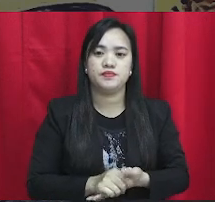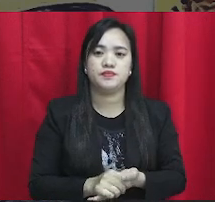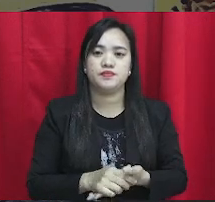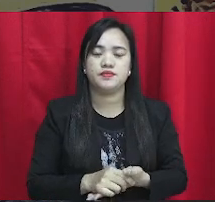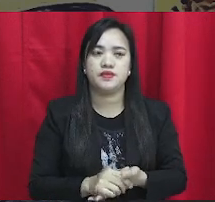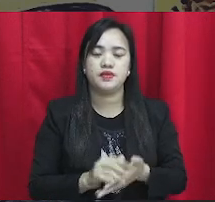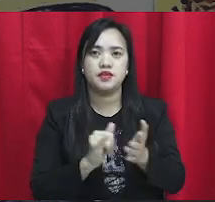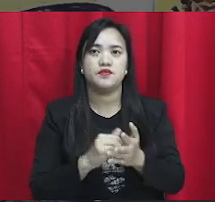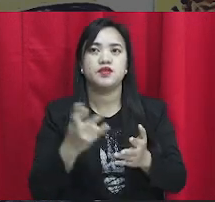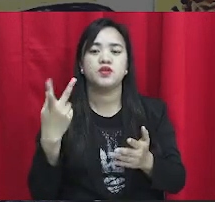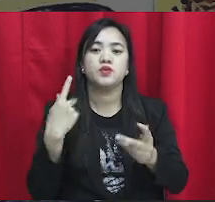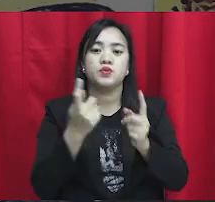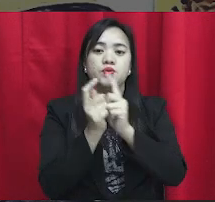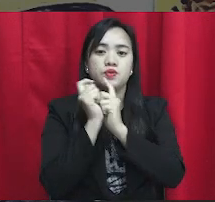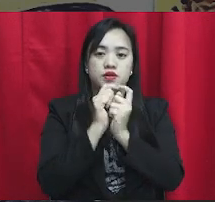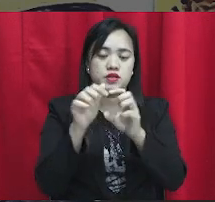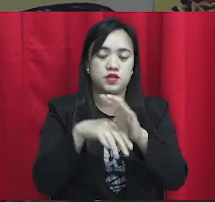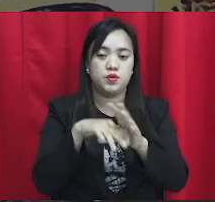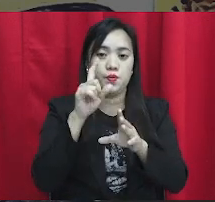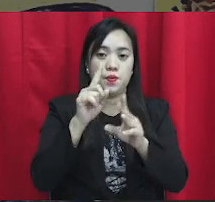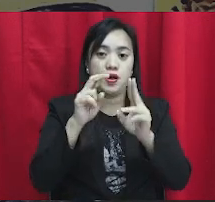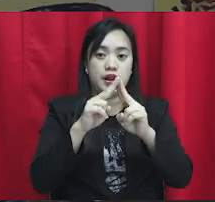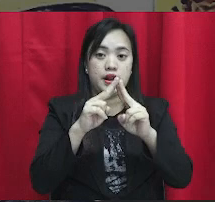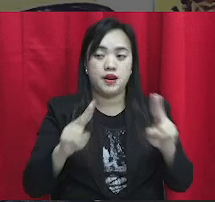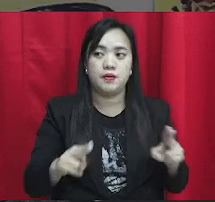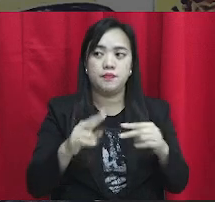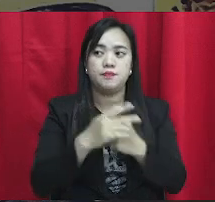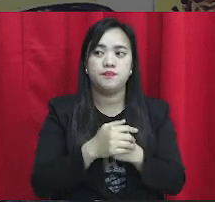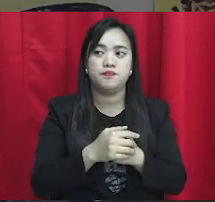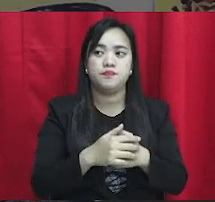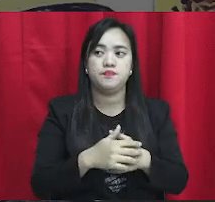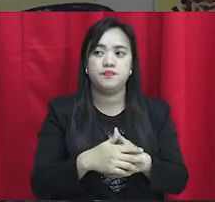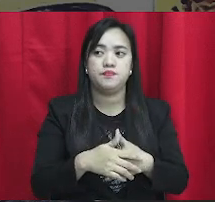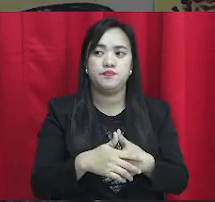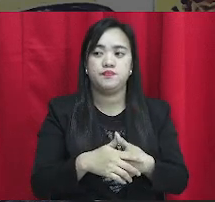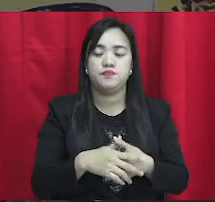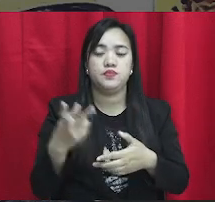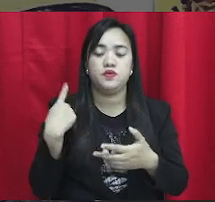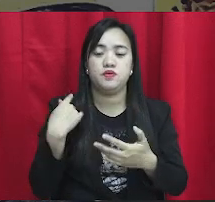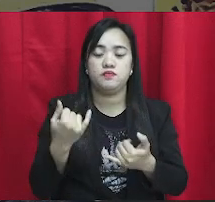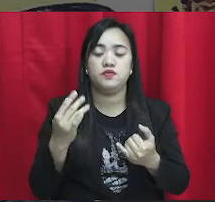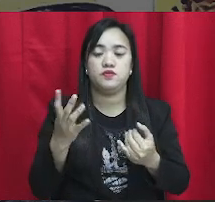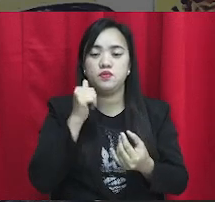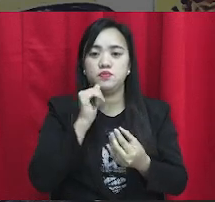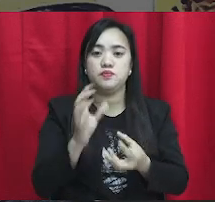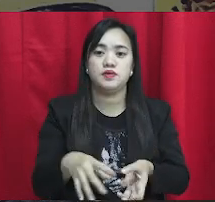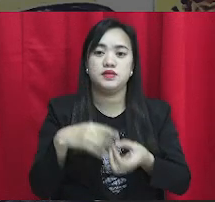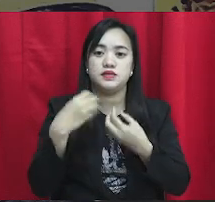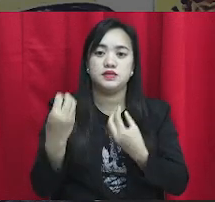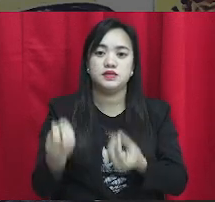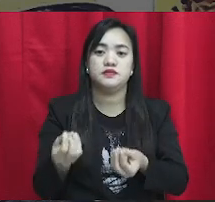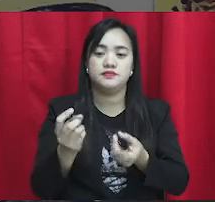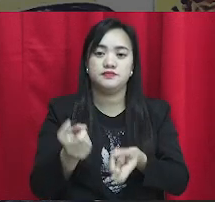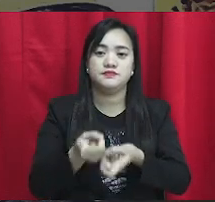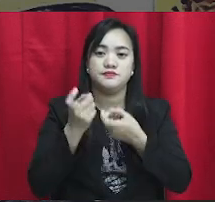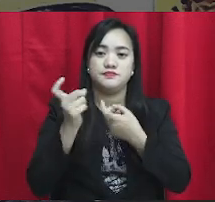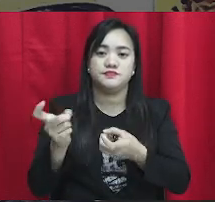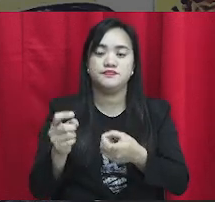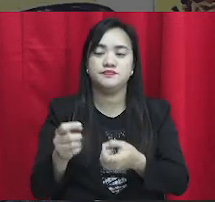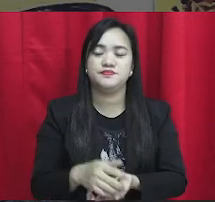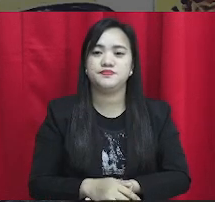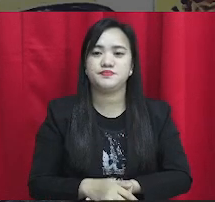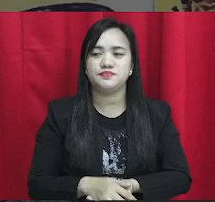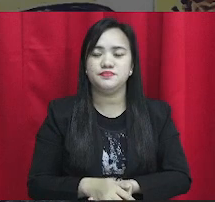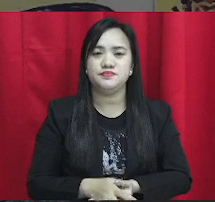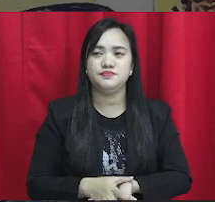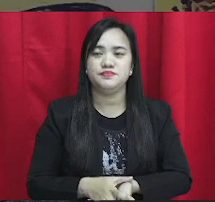Opo, kasama po lang po sa bahay. Ano uso po ba sa inyo nagbibigay ng regalo? Binibigyan kanila ng regalo or ikaw ang